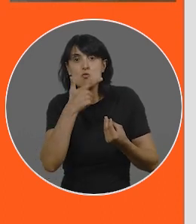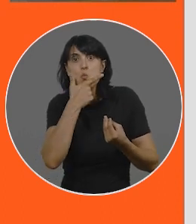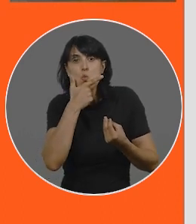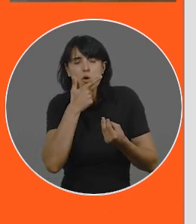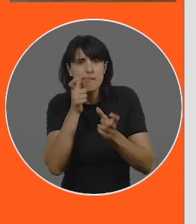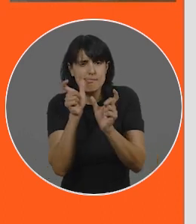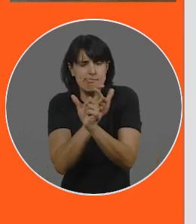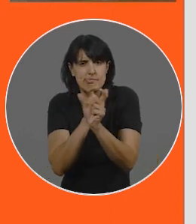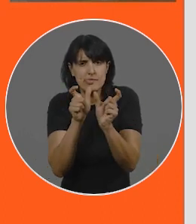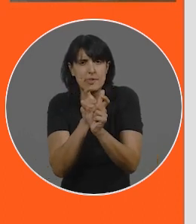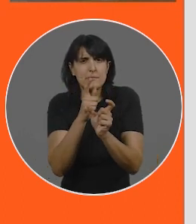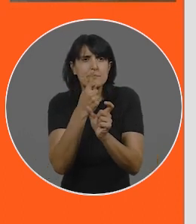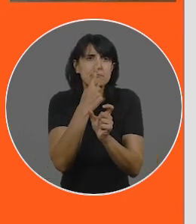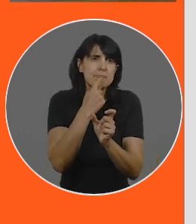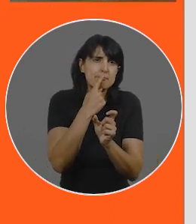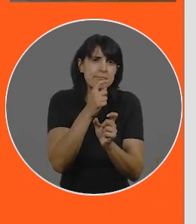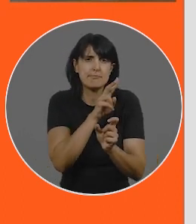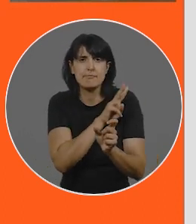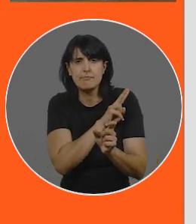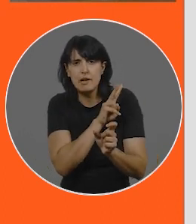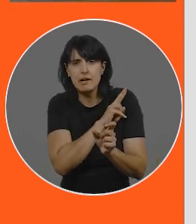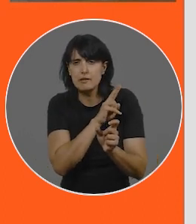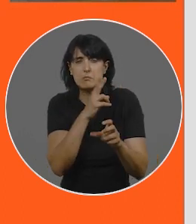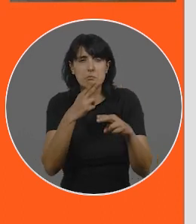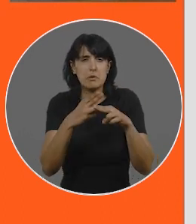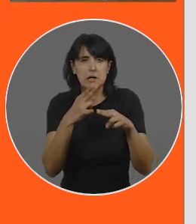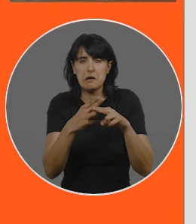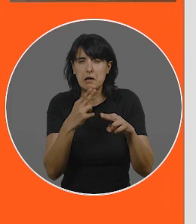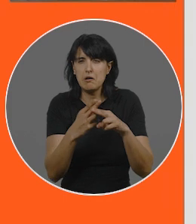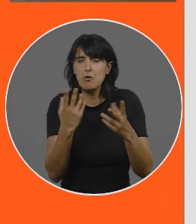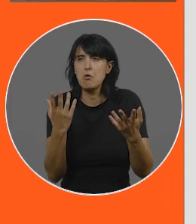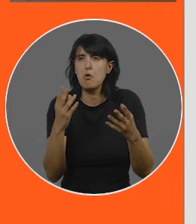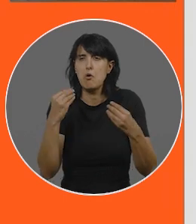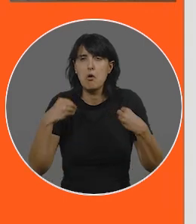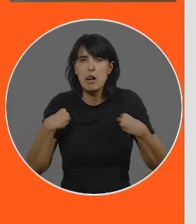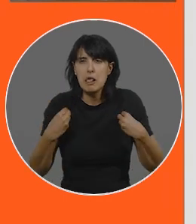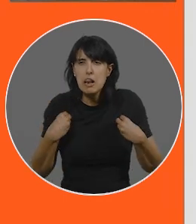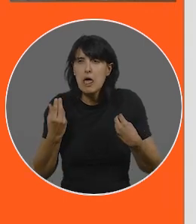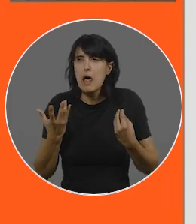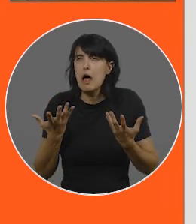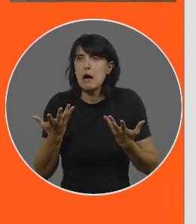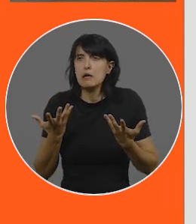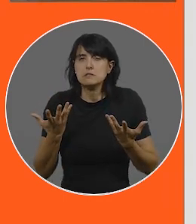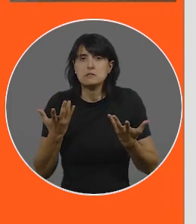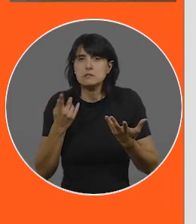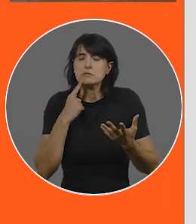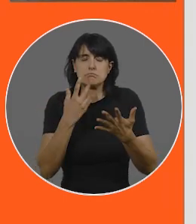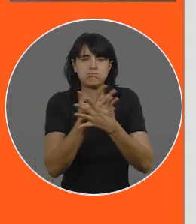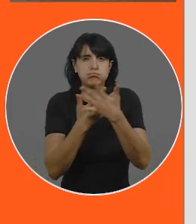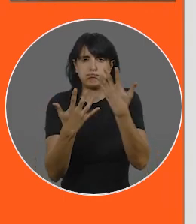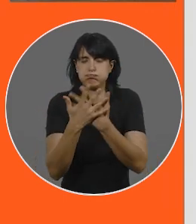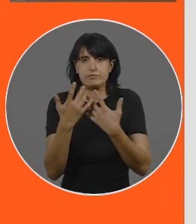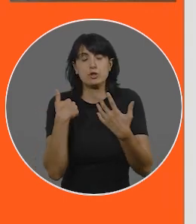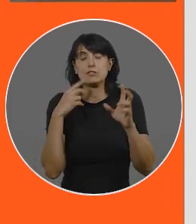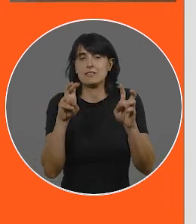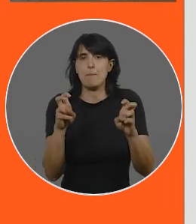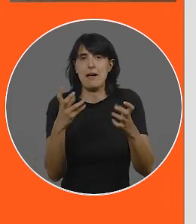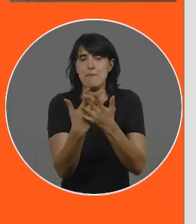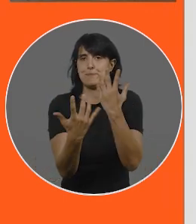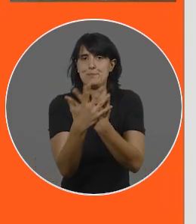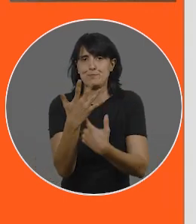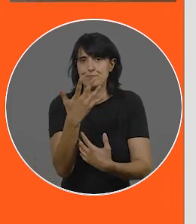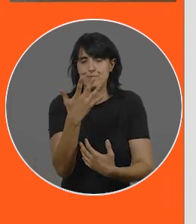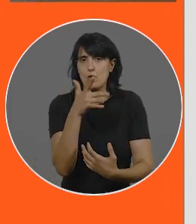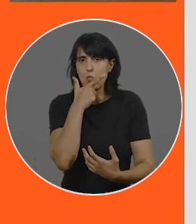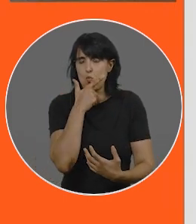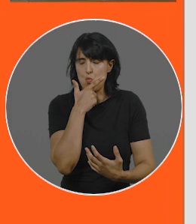persona daltònica, doncs, pot ser que no vegi el vermell i el verd, ho veu tot marró, i alguns que els veuen més liles. Hi ha diverses combinacions, jo ara no sóc una